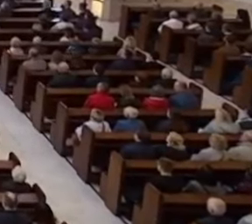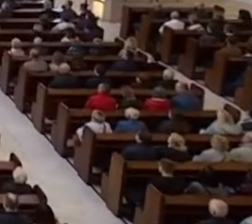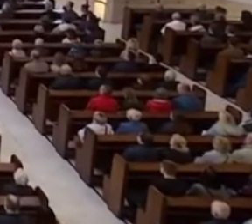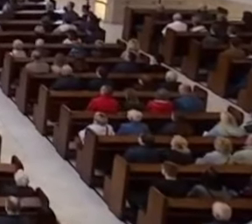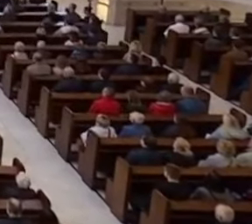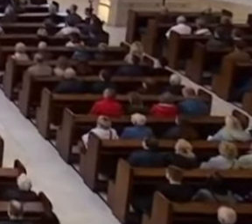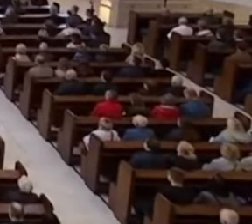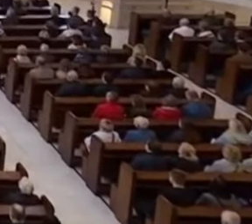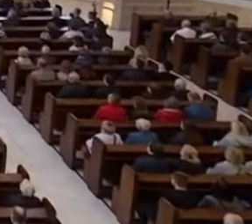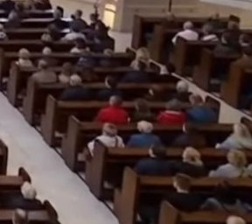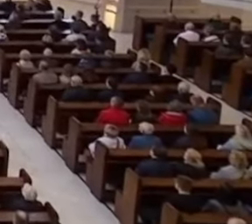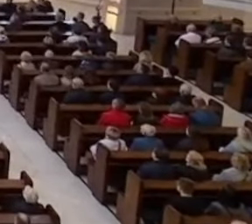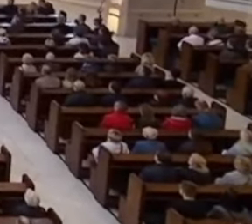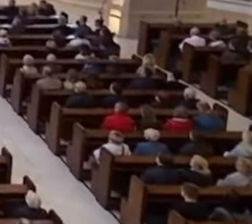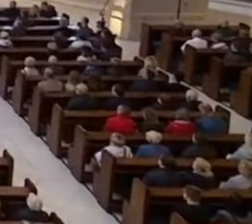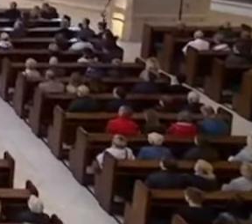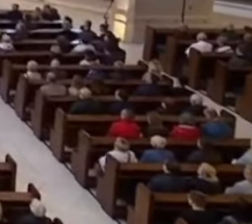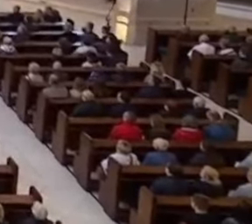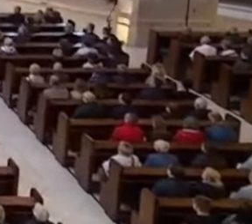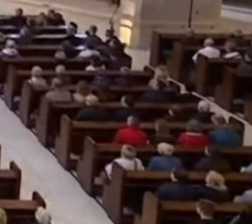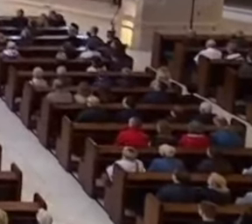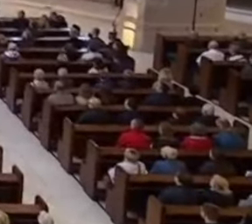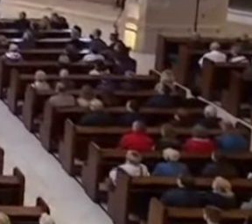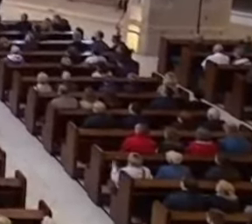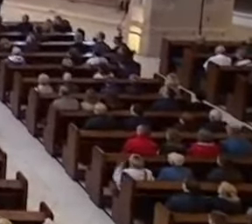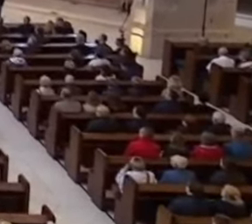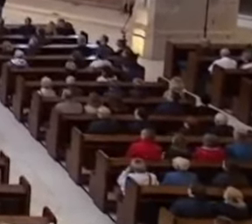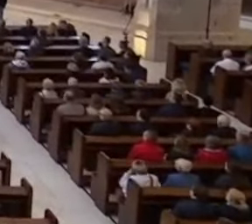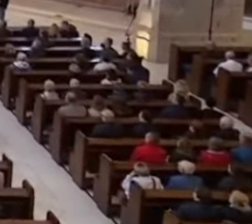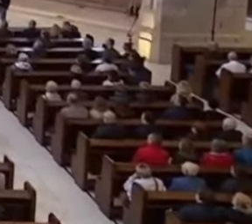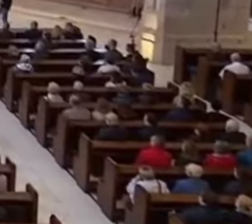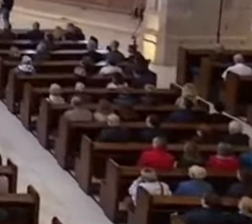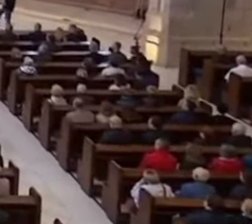jest Gdzie mieszka